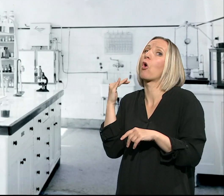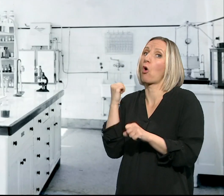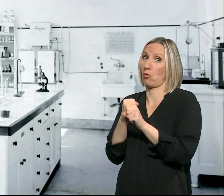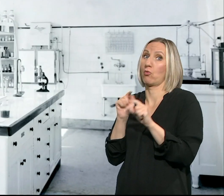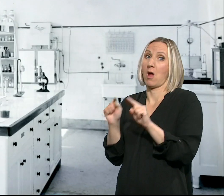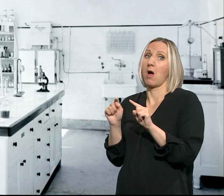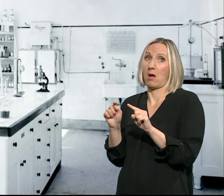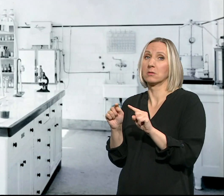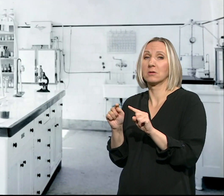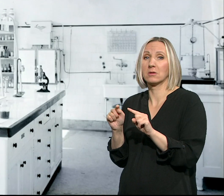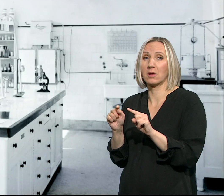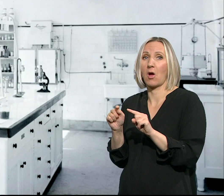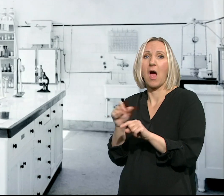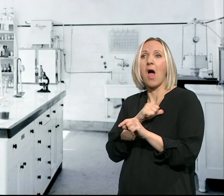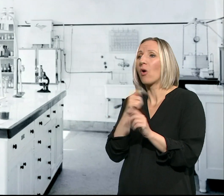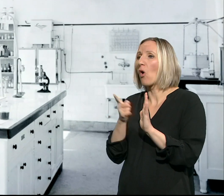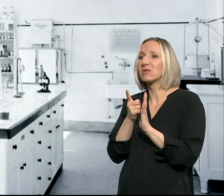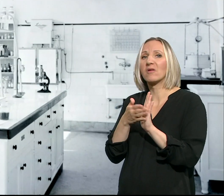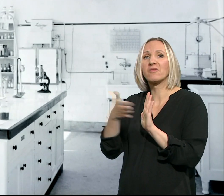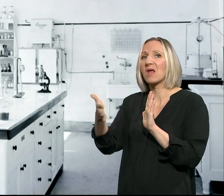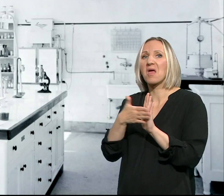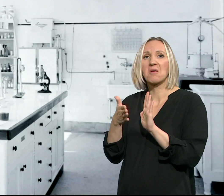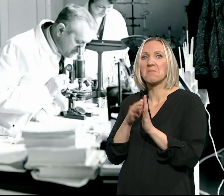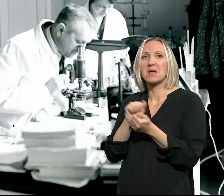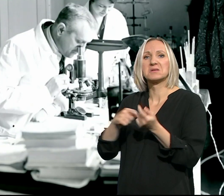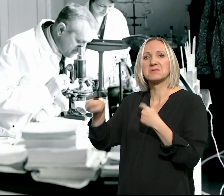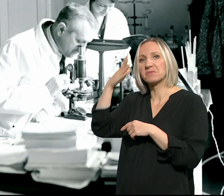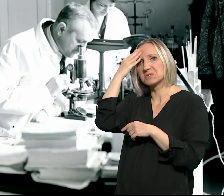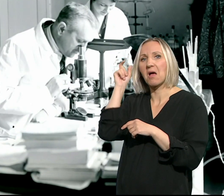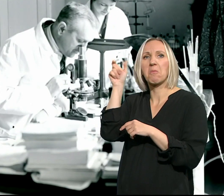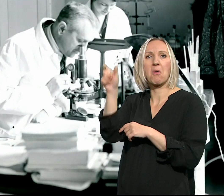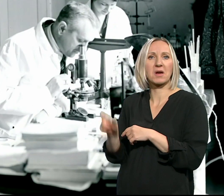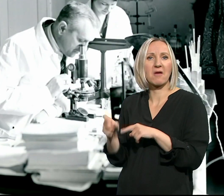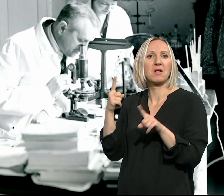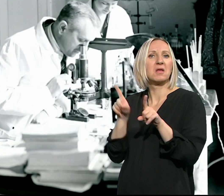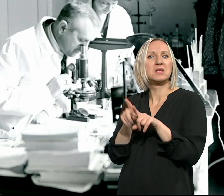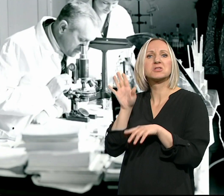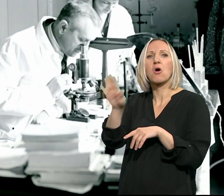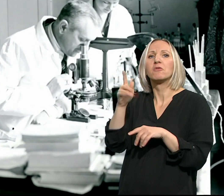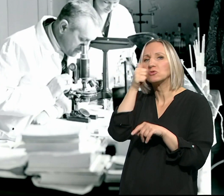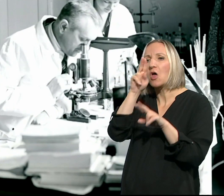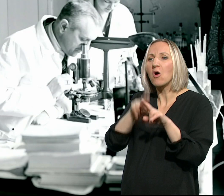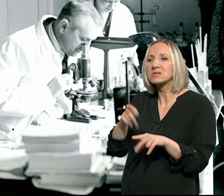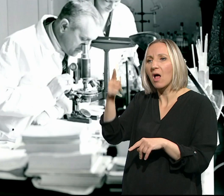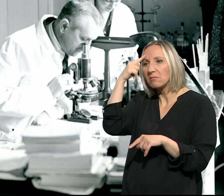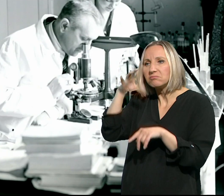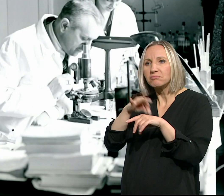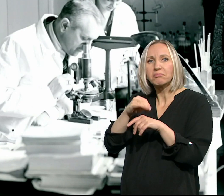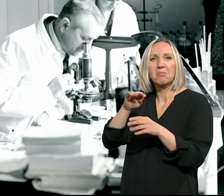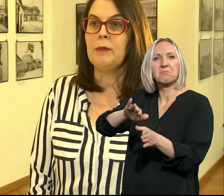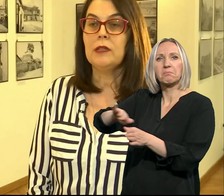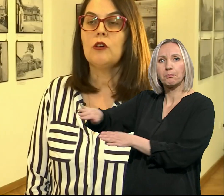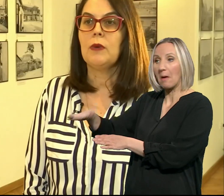Ipak, kako je u godinama koje su došle ovaj blistavi um zaboravljen, tako je i njegova zaostavština sklonjena u stranu i tek nedavno